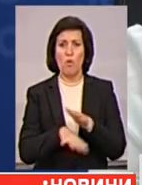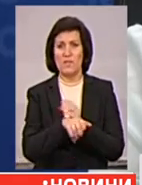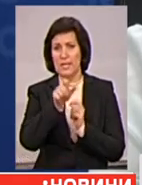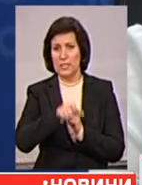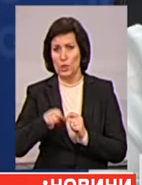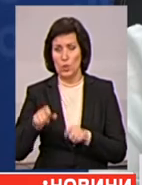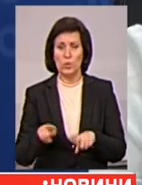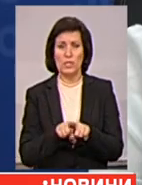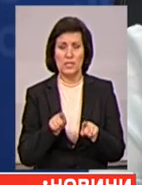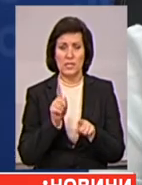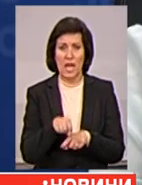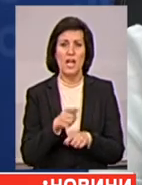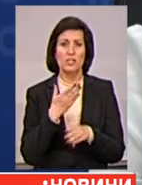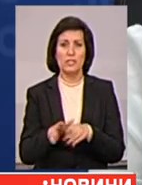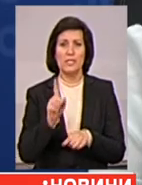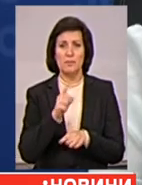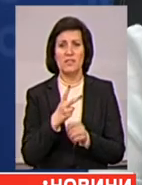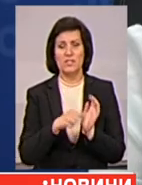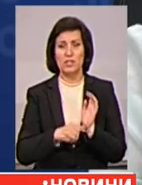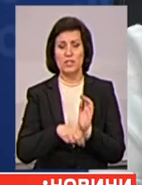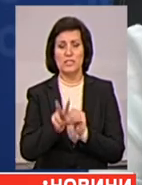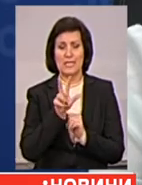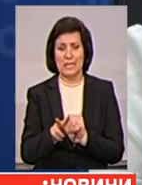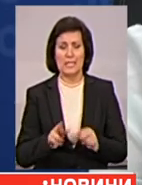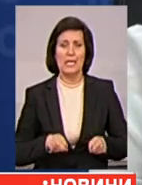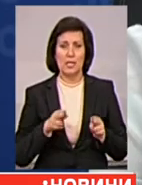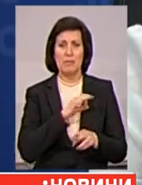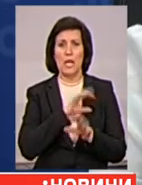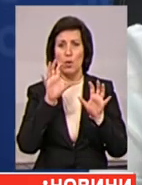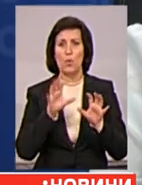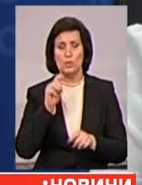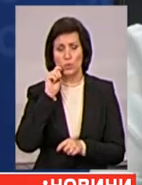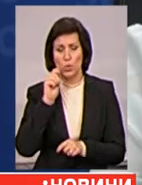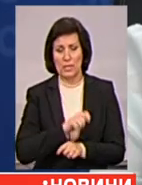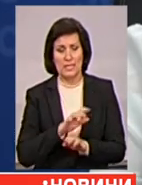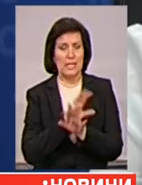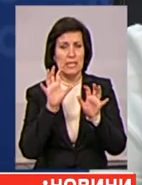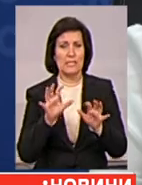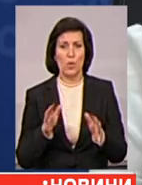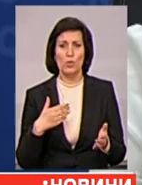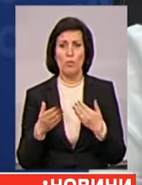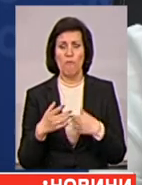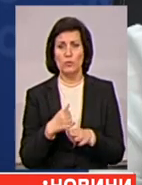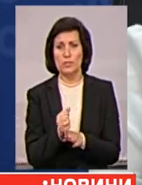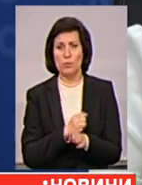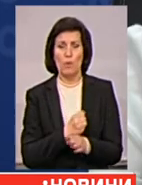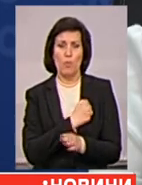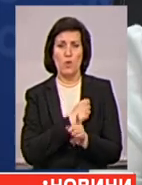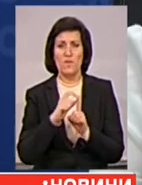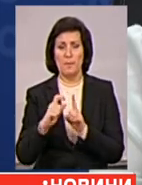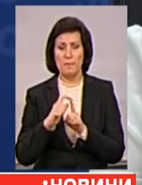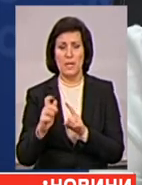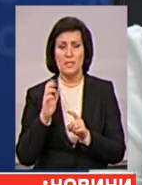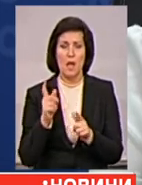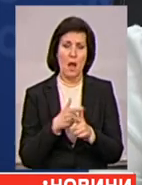людей». Та частини 1 статті 263 Кримінального кодексу України «Незаконне поводження зі зброєю, бойовими припасами